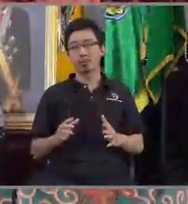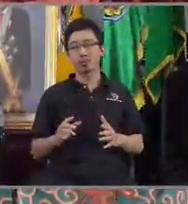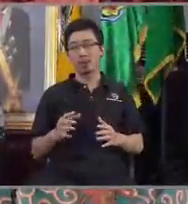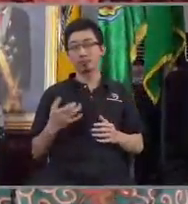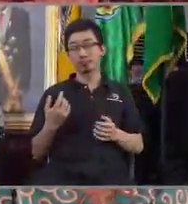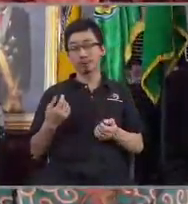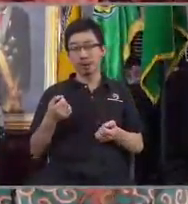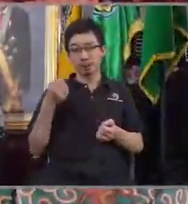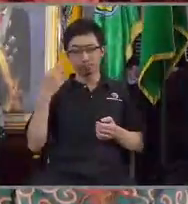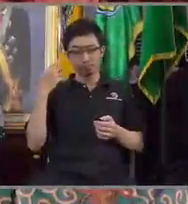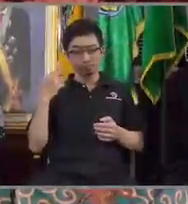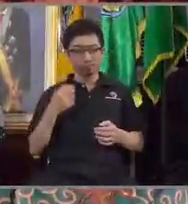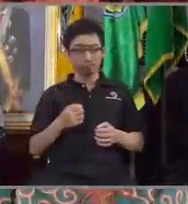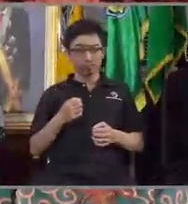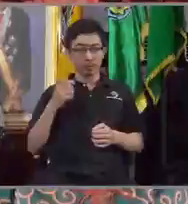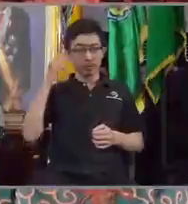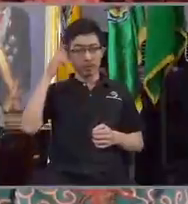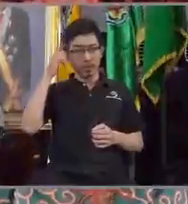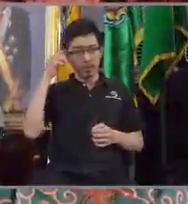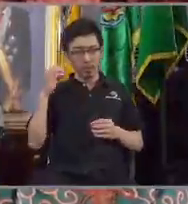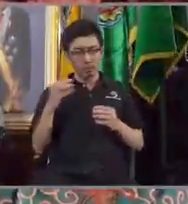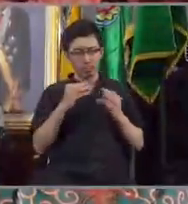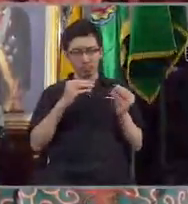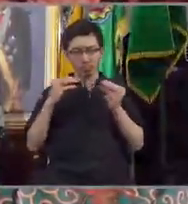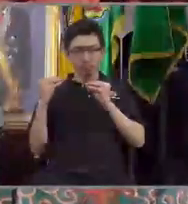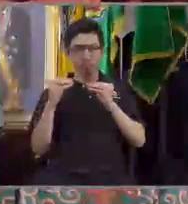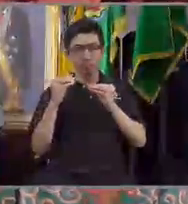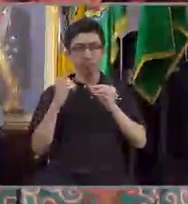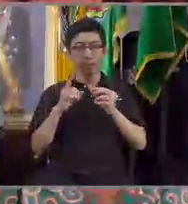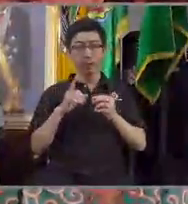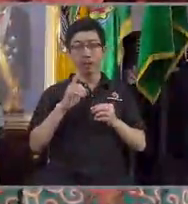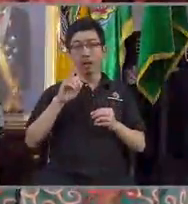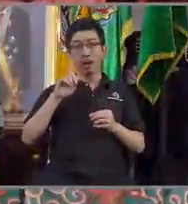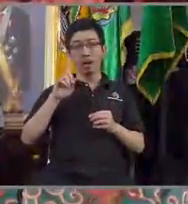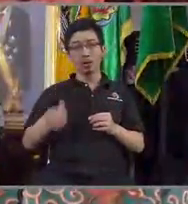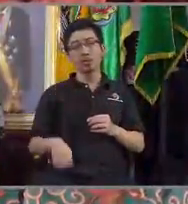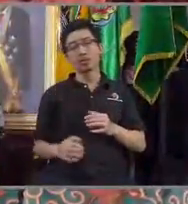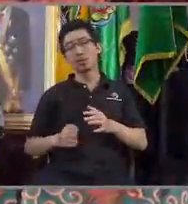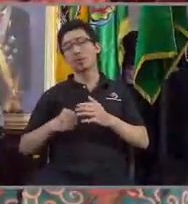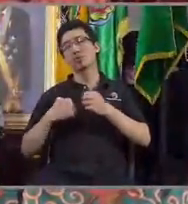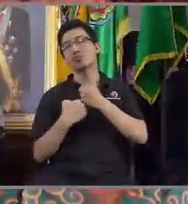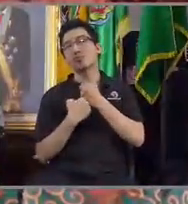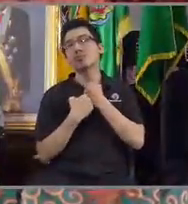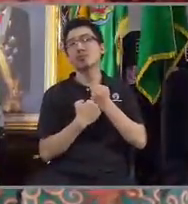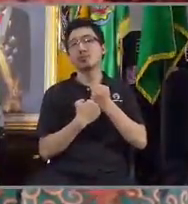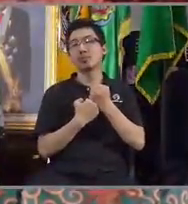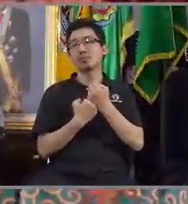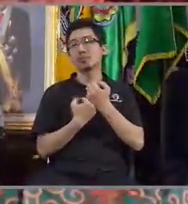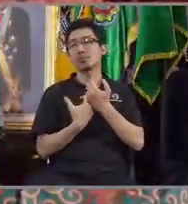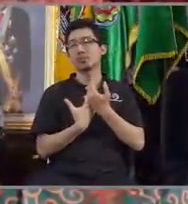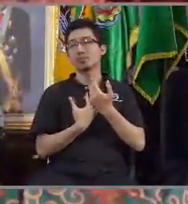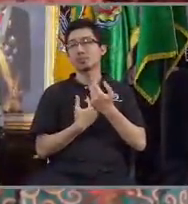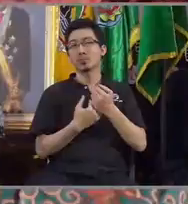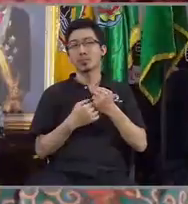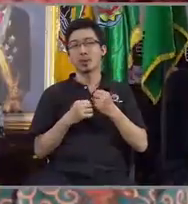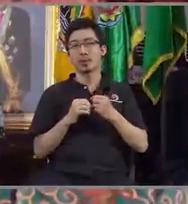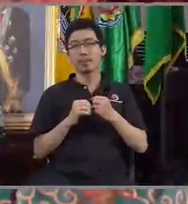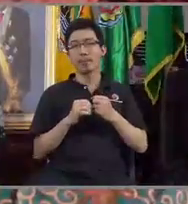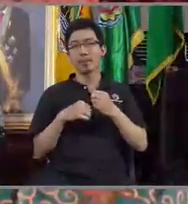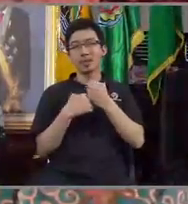tadi harus didukung sekali lagi menyangkut validasi atau validitas